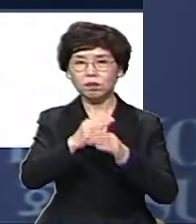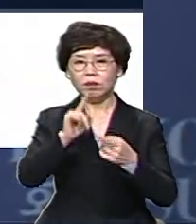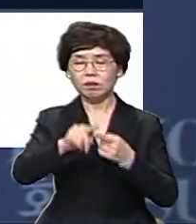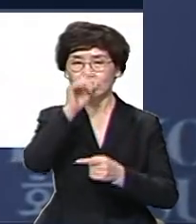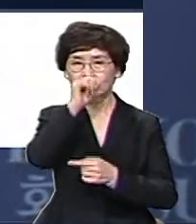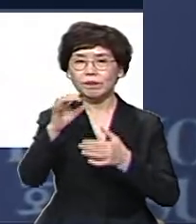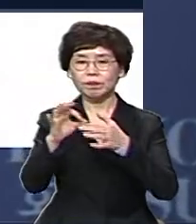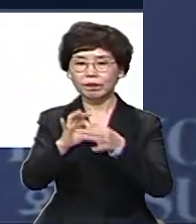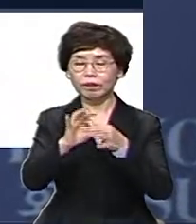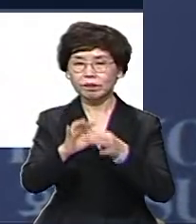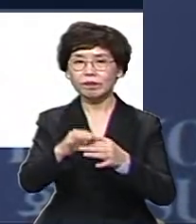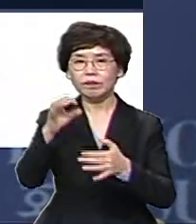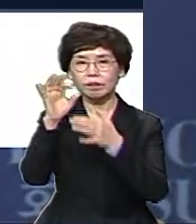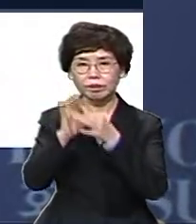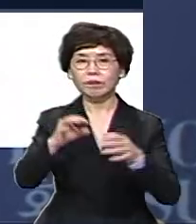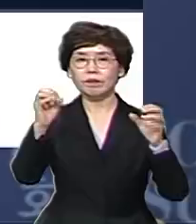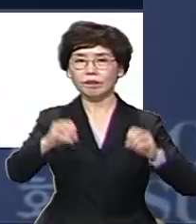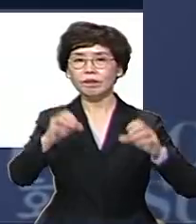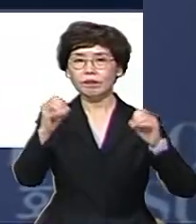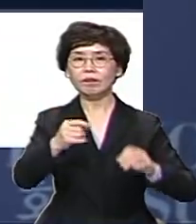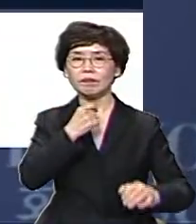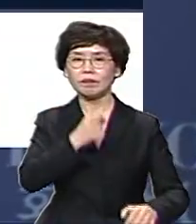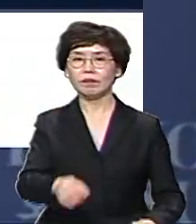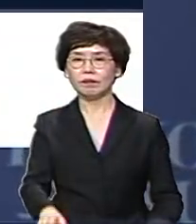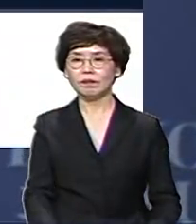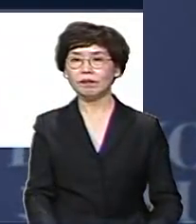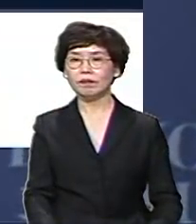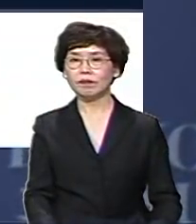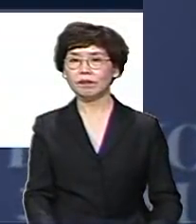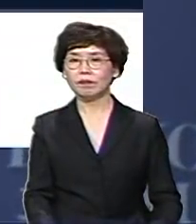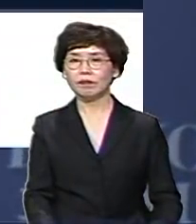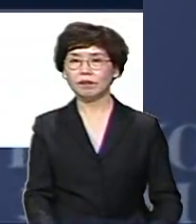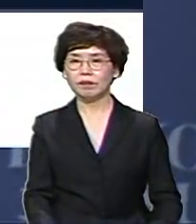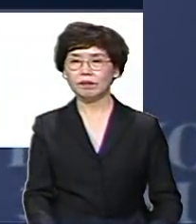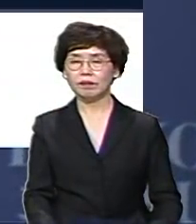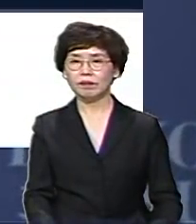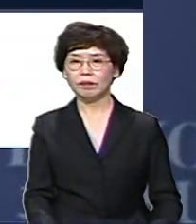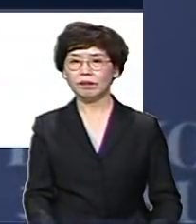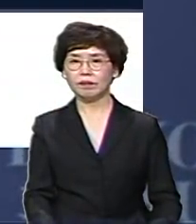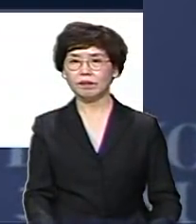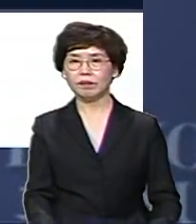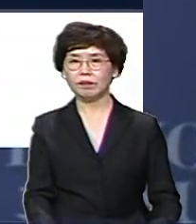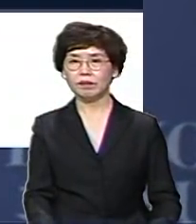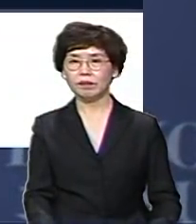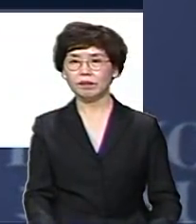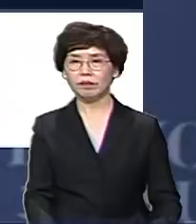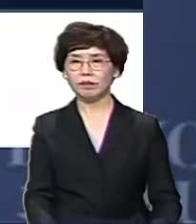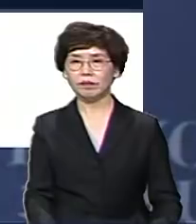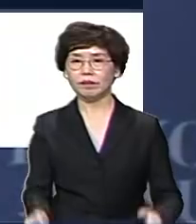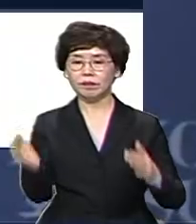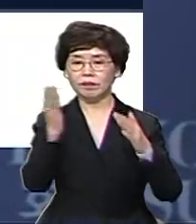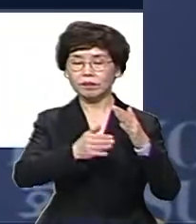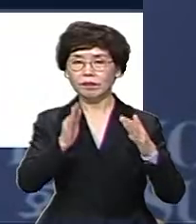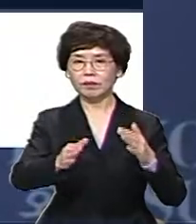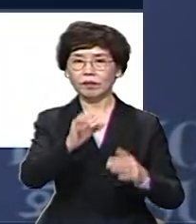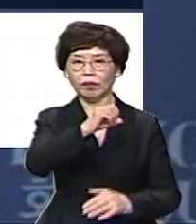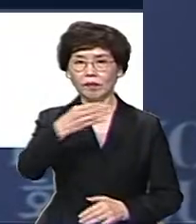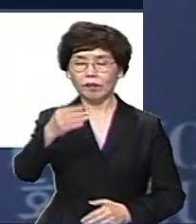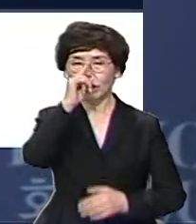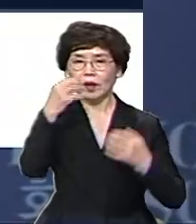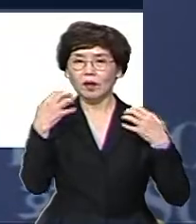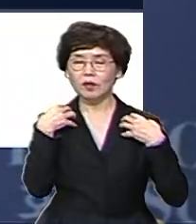저보다 먼저 일국의 지도자가 돼가지고 또 이때까지 여러 가지 얘기를 했기 때문에 물론 우리가